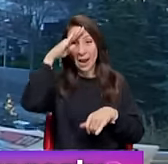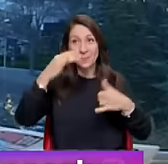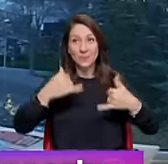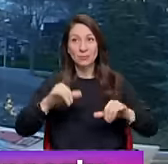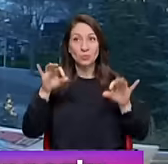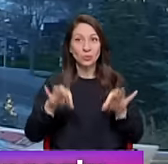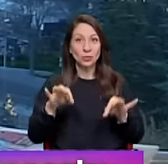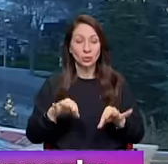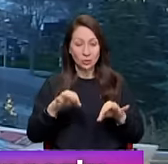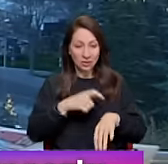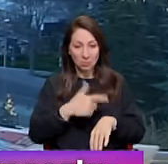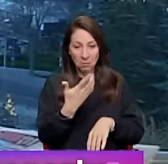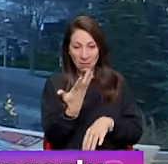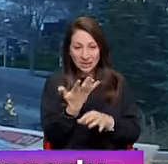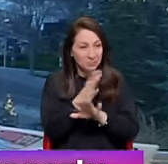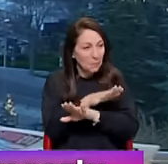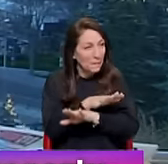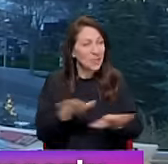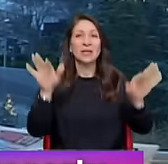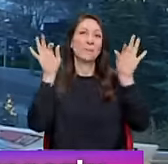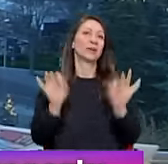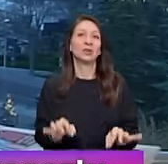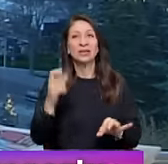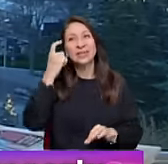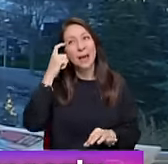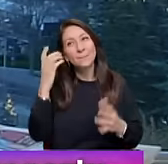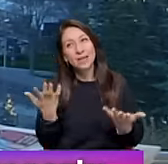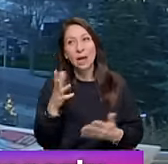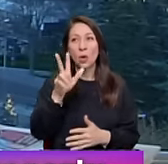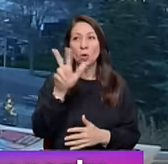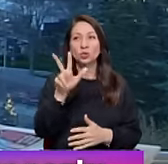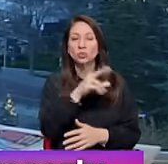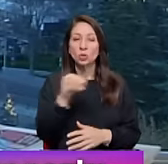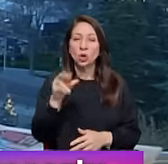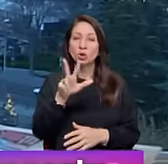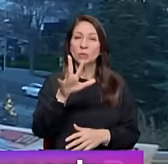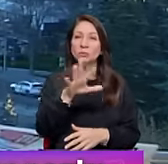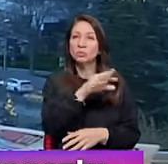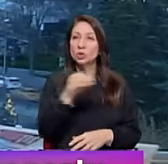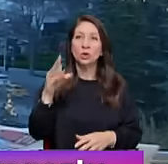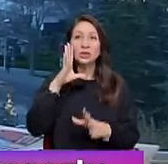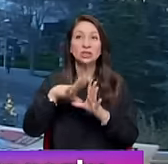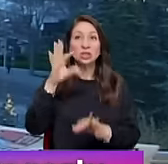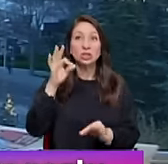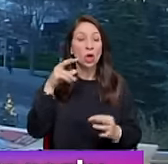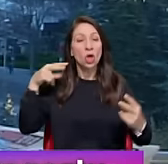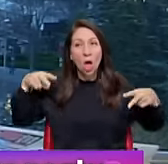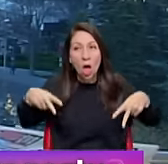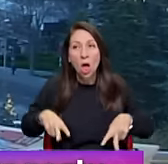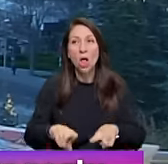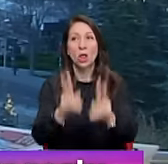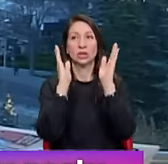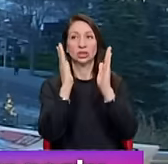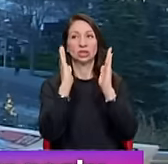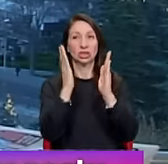tatili bugün mesai bitimiyle birlikte başlayacak. Tahminen 30 milyon, 35 milyon kişi yollara